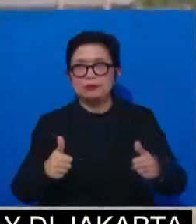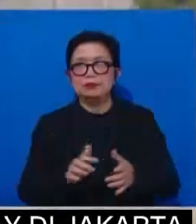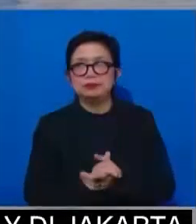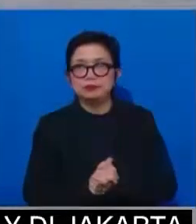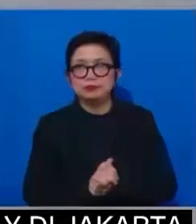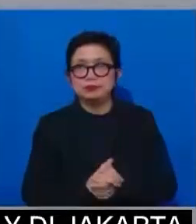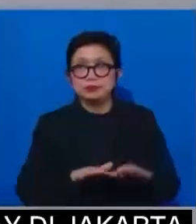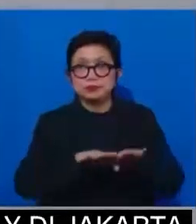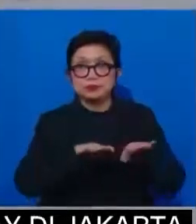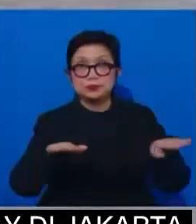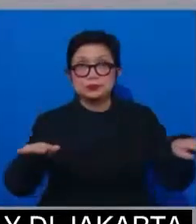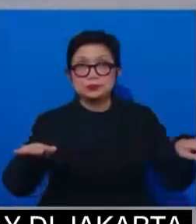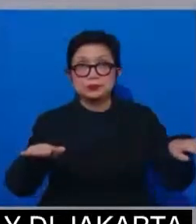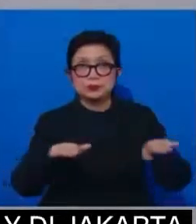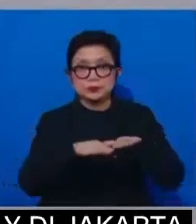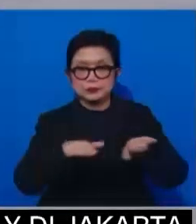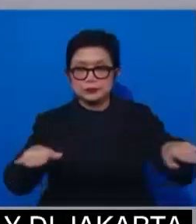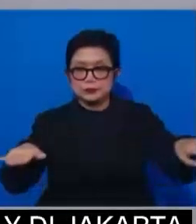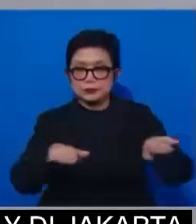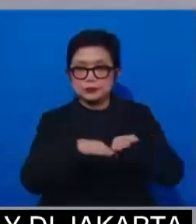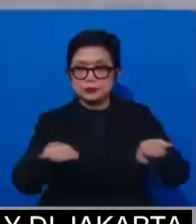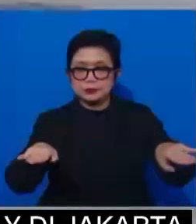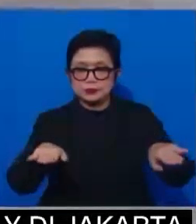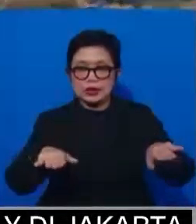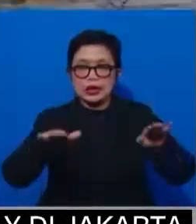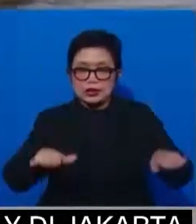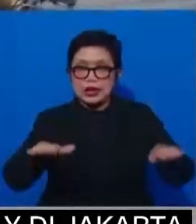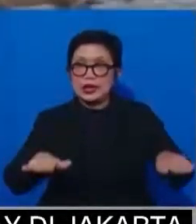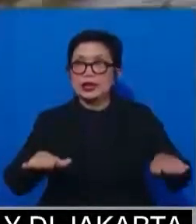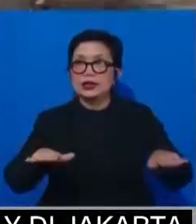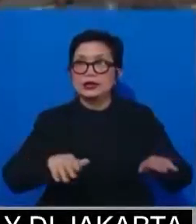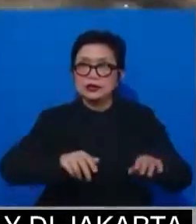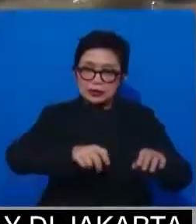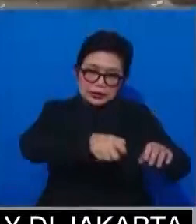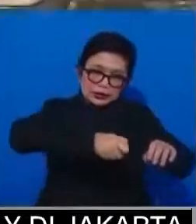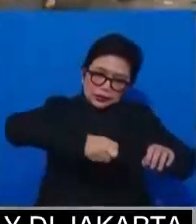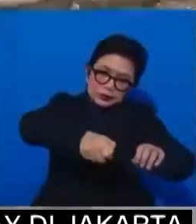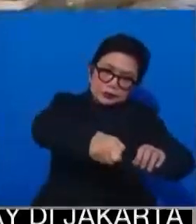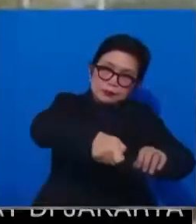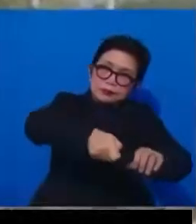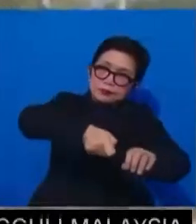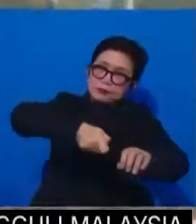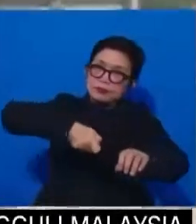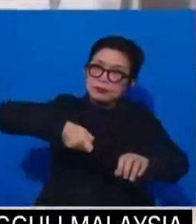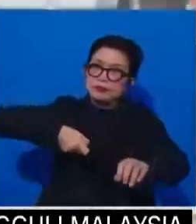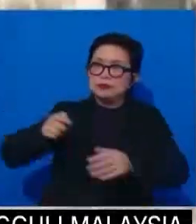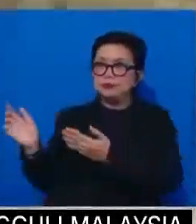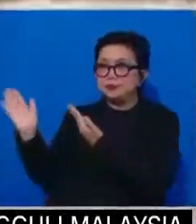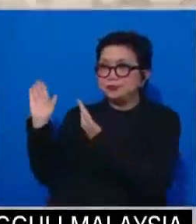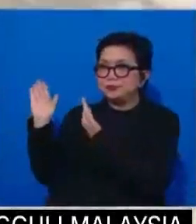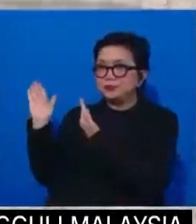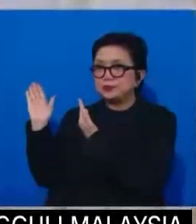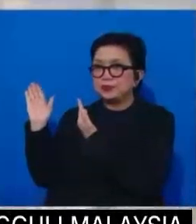kristalisasi terlebih dahulu. Alat yang digunakan untuk memadatkan tanah adalah slender seperti ini. Slender terbuat dari kayu